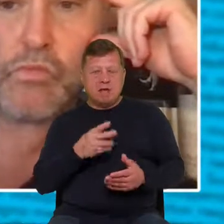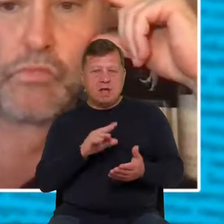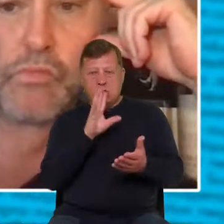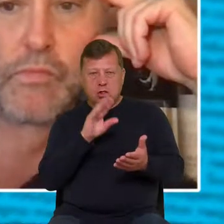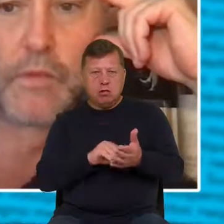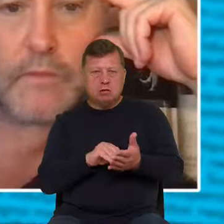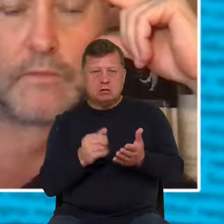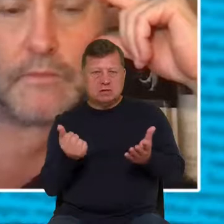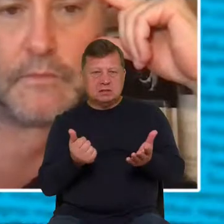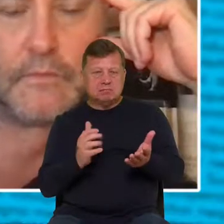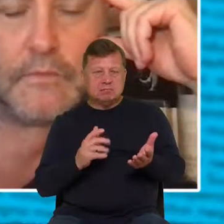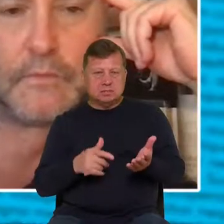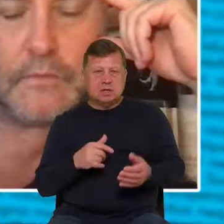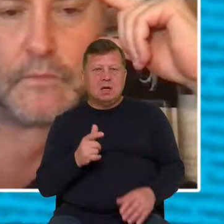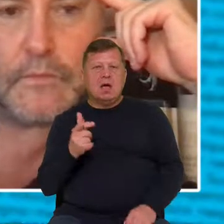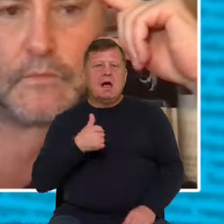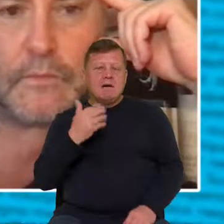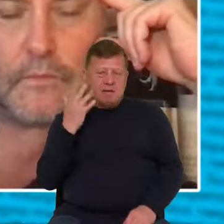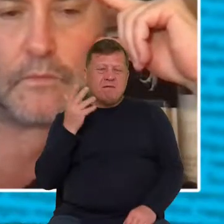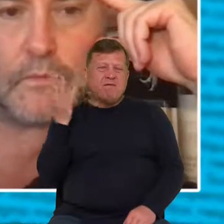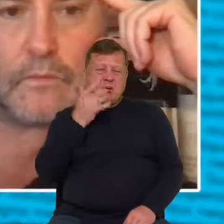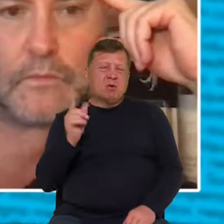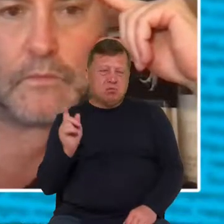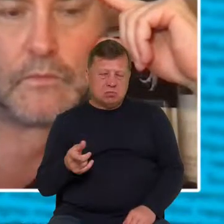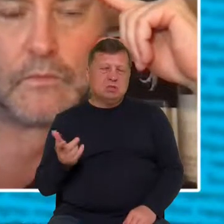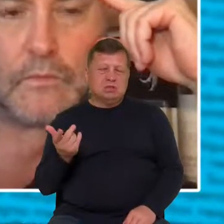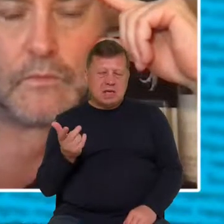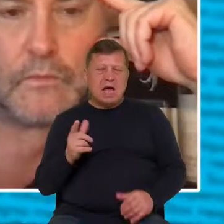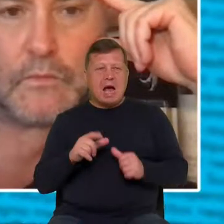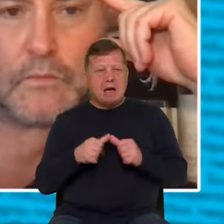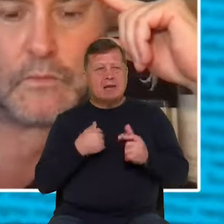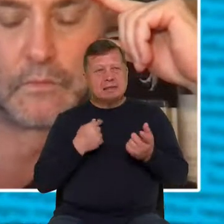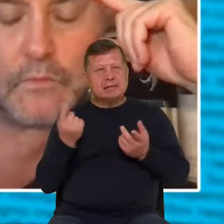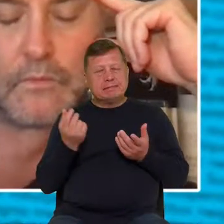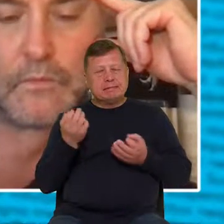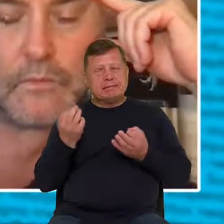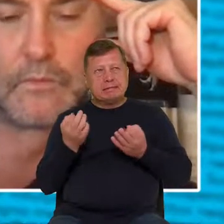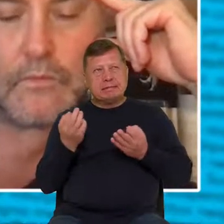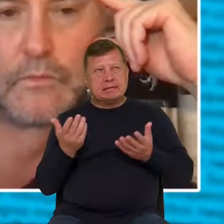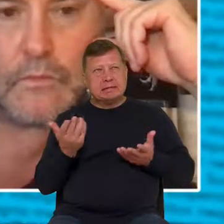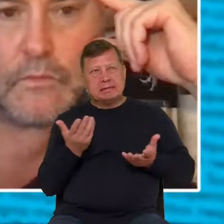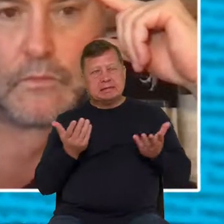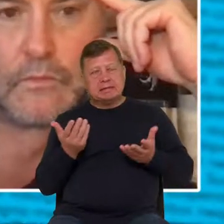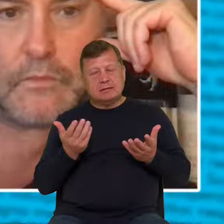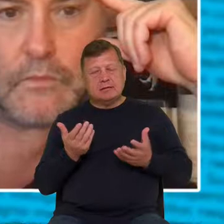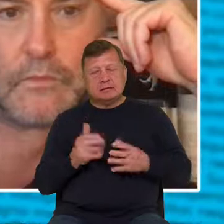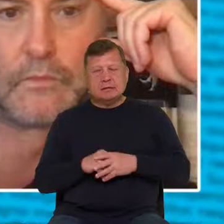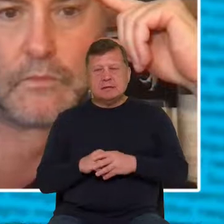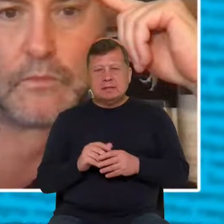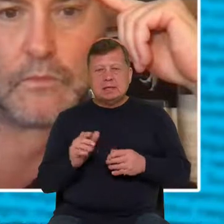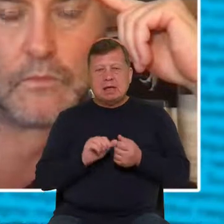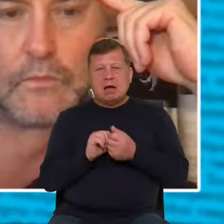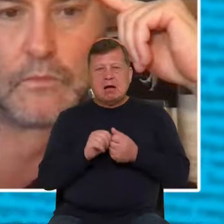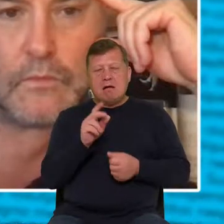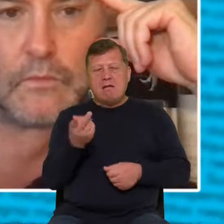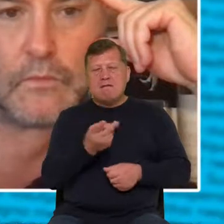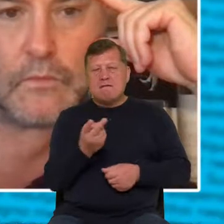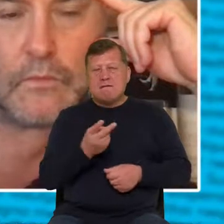koniec jest tym wyobrażeniem sobie, ale zastanawiam się też, jak oni to, że